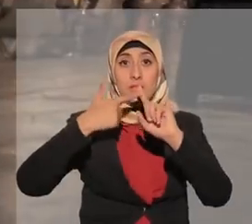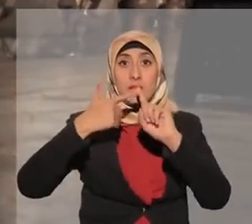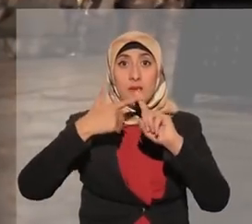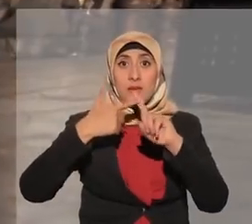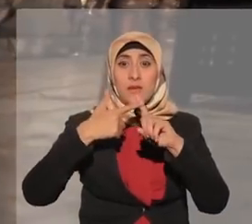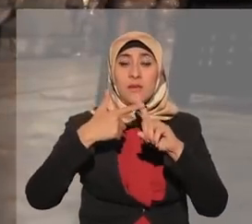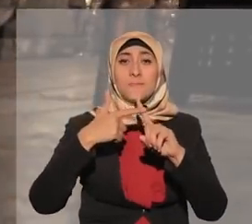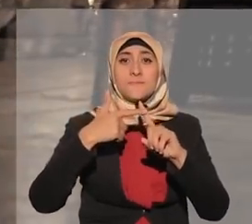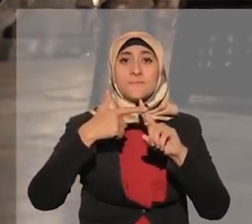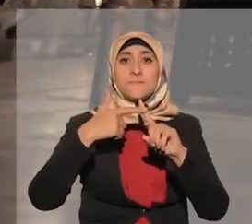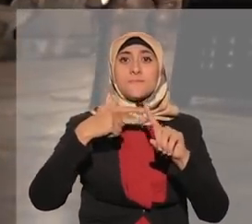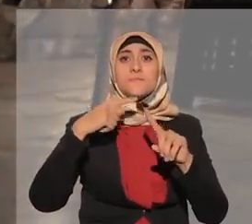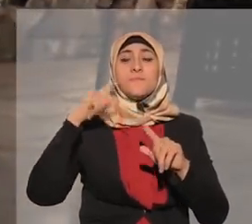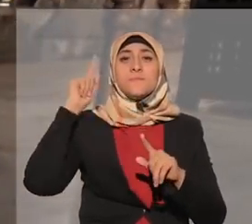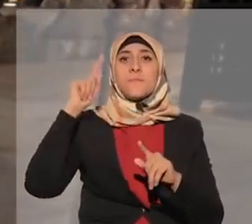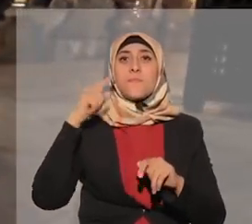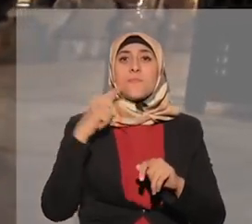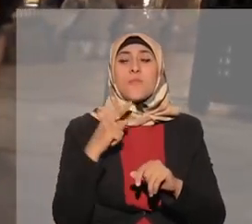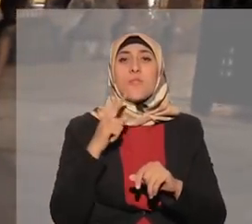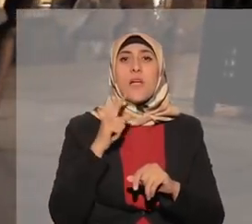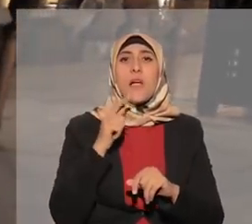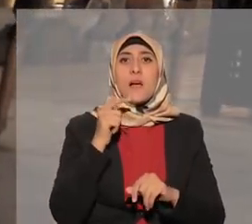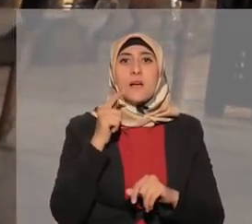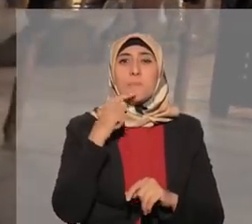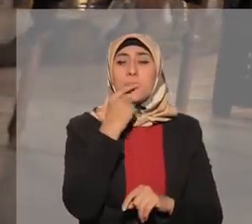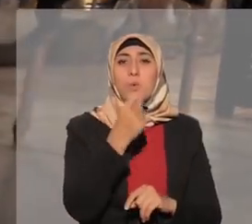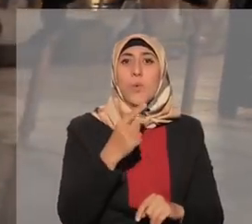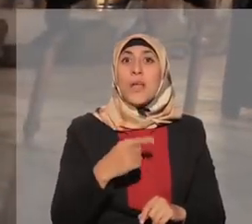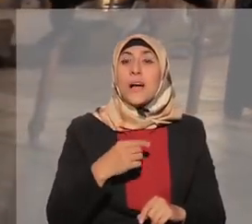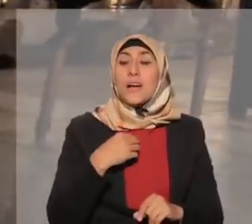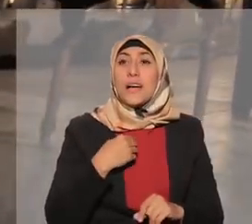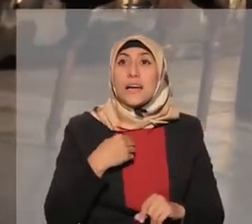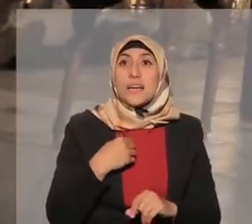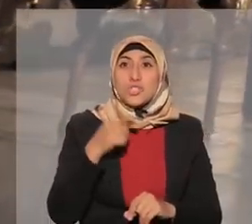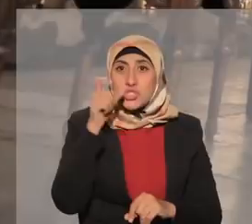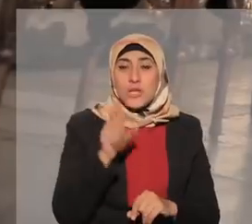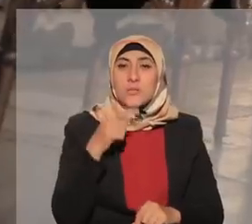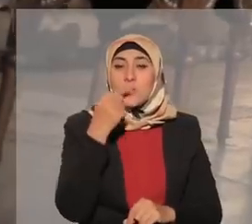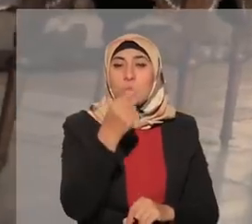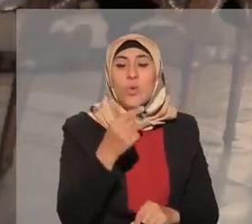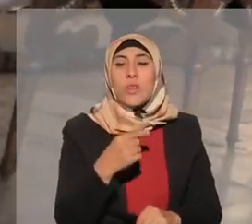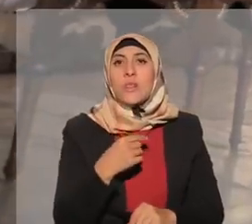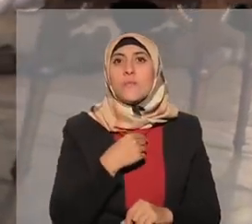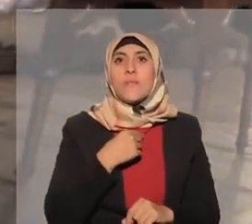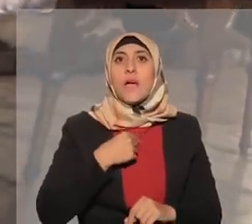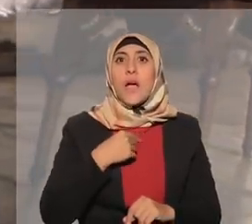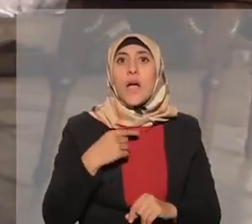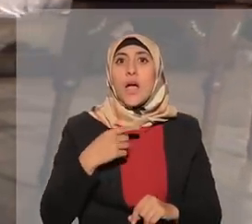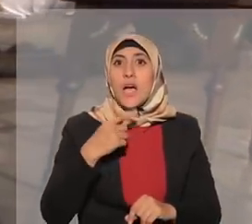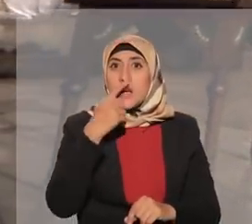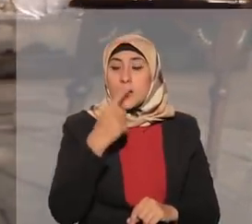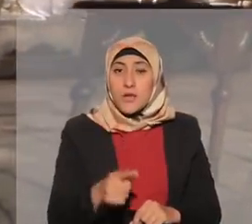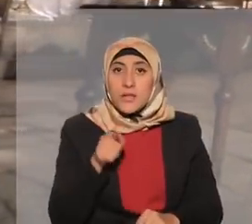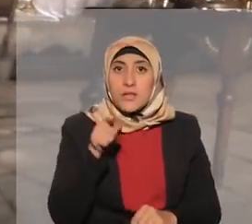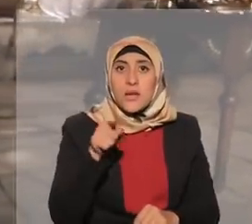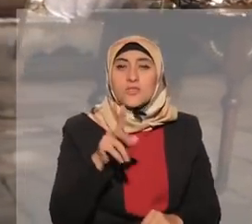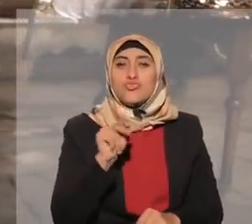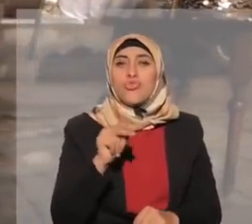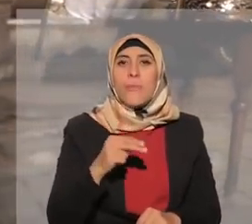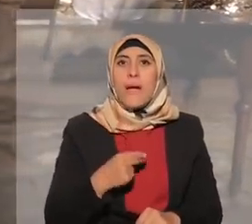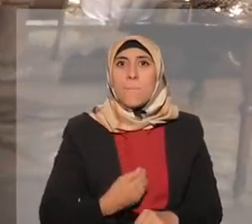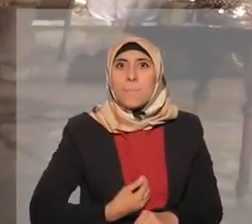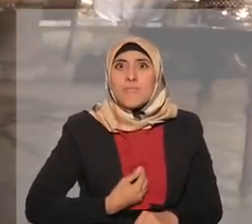يقول أبو بكر بن طاهر: الرضا إخراج الكراهية من القلب حتى لا يكون فيه إلا